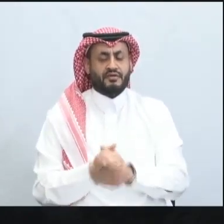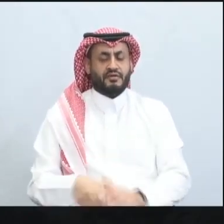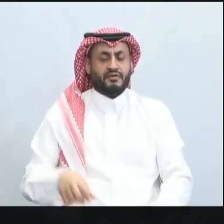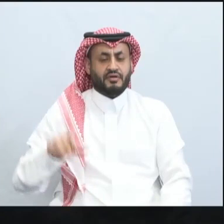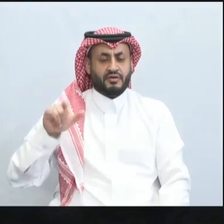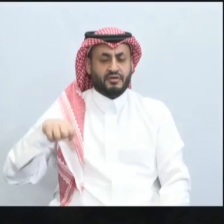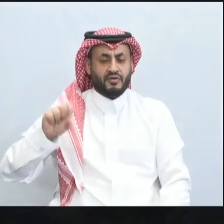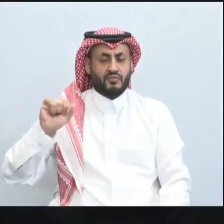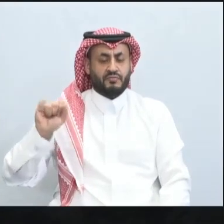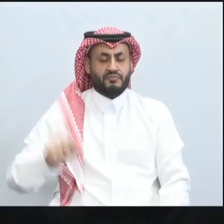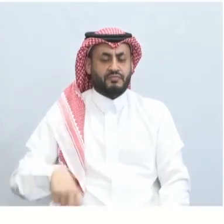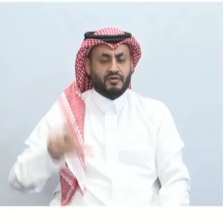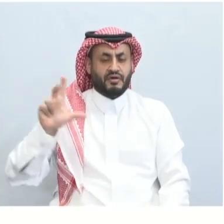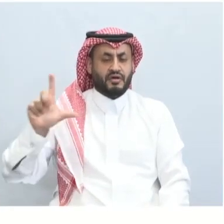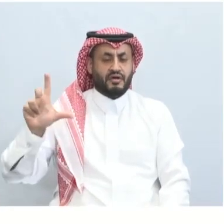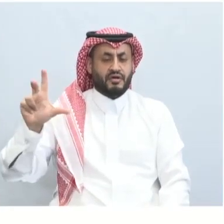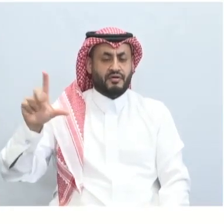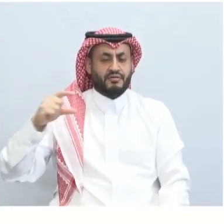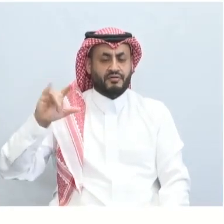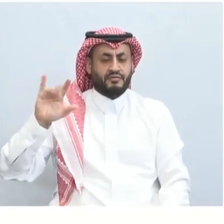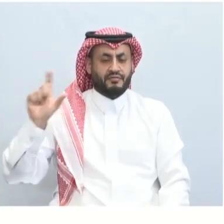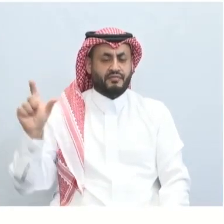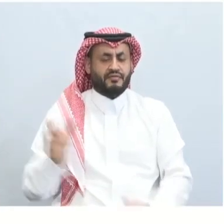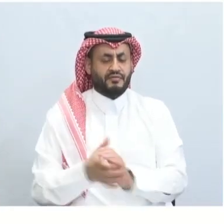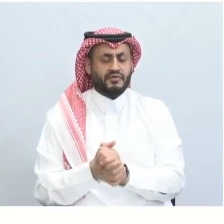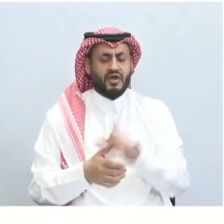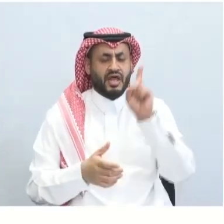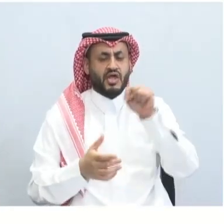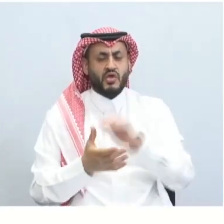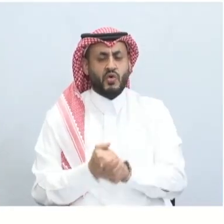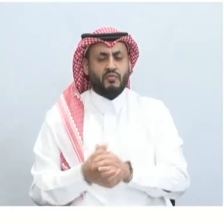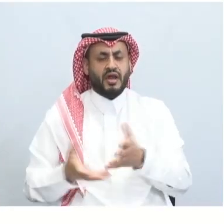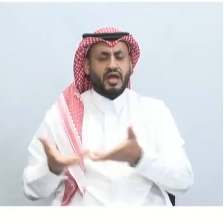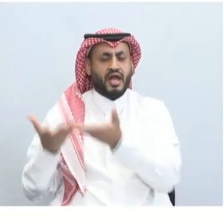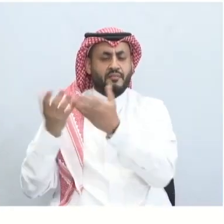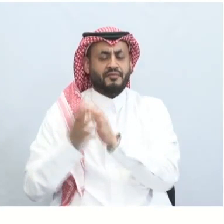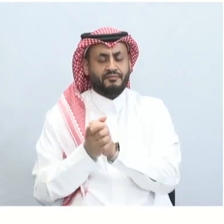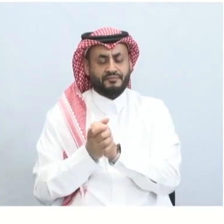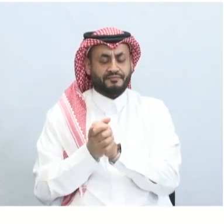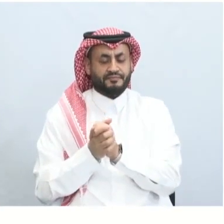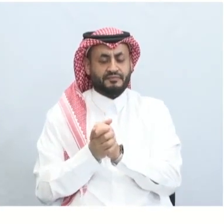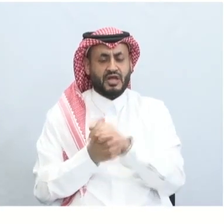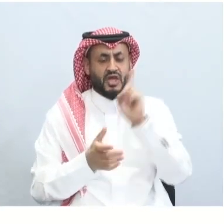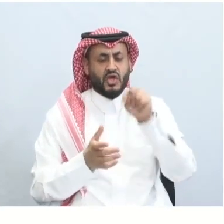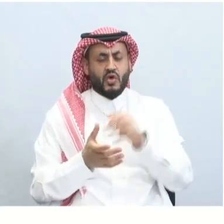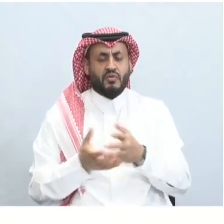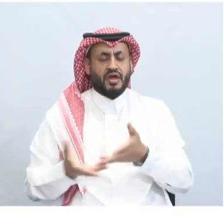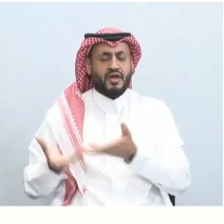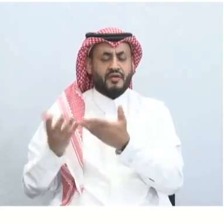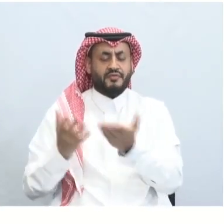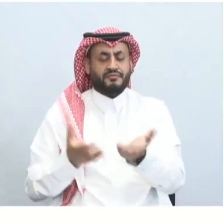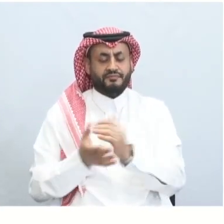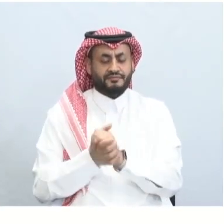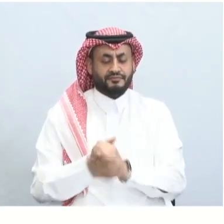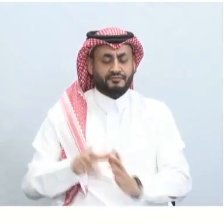الدين المقصود به يوم الجزاء والحساب وهو يوم القيامه فاذا الله سبحانه وتعالى مالك